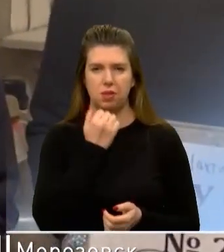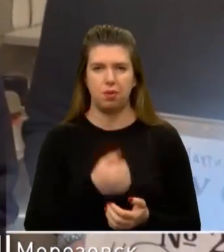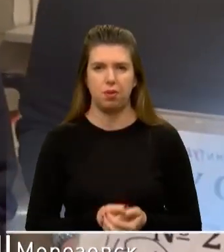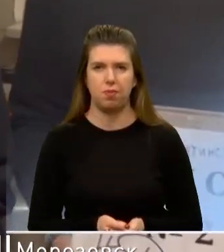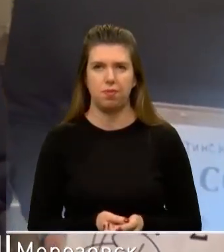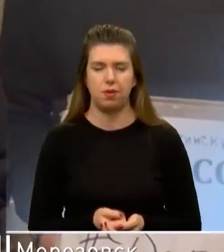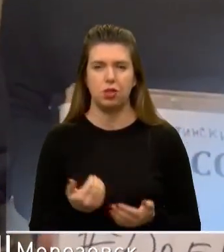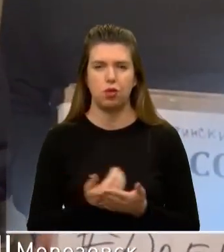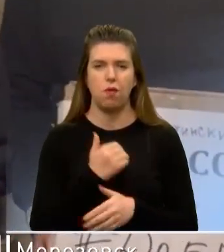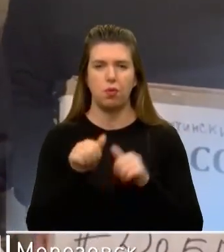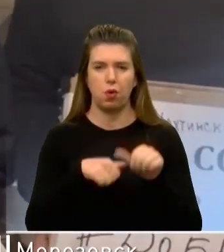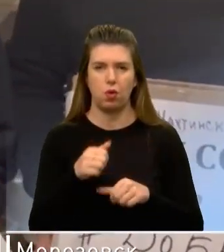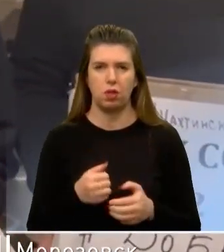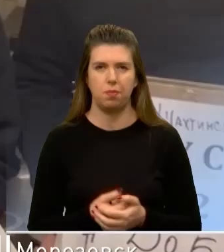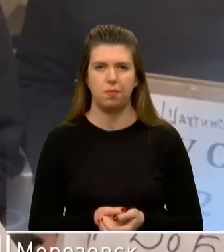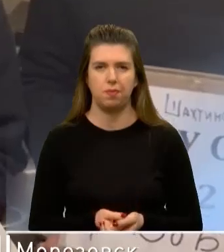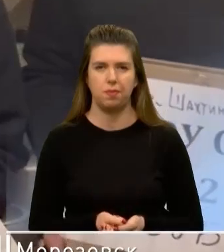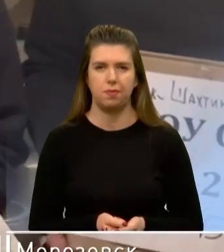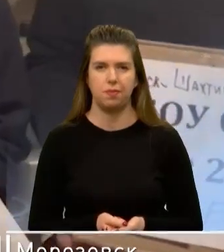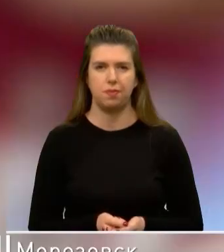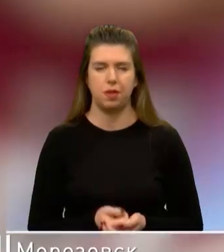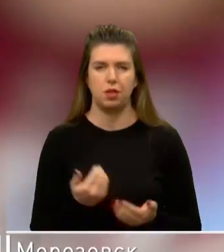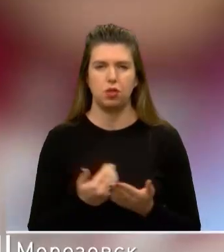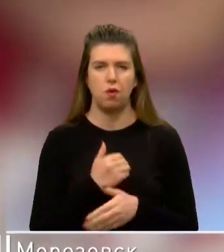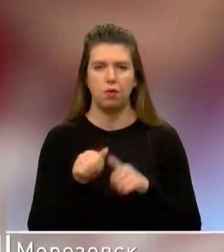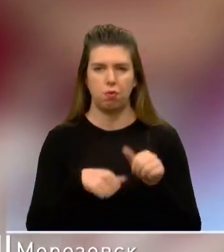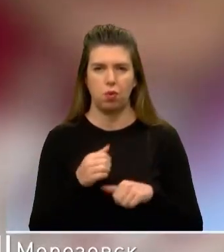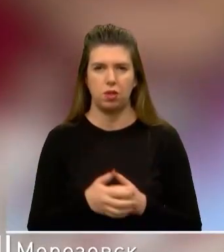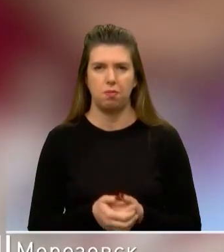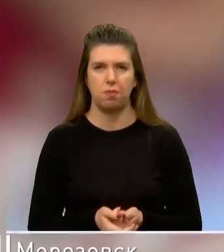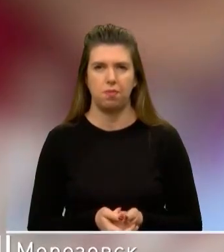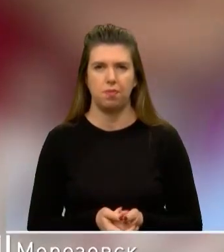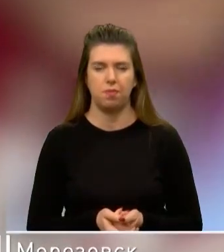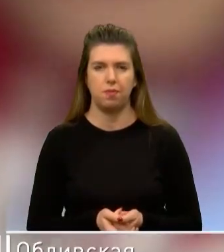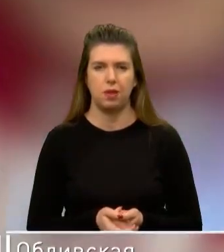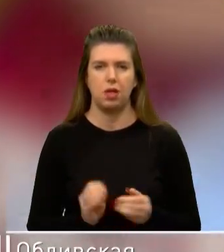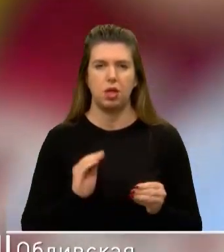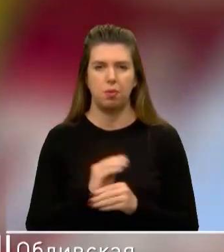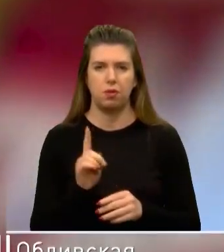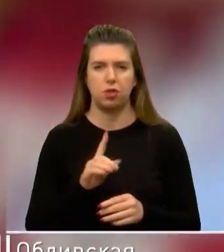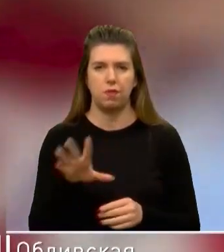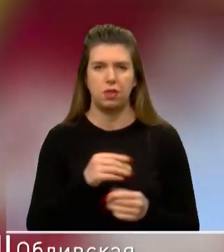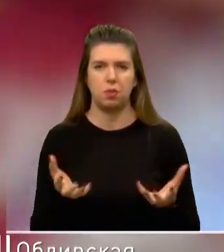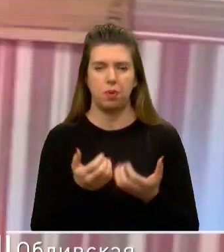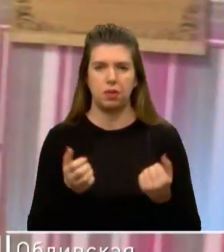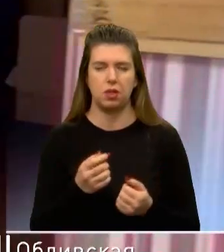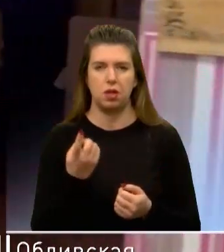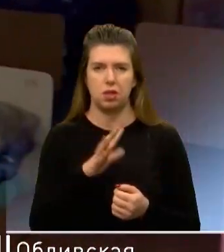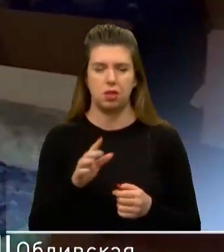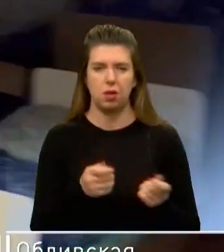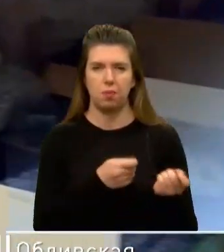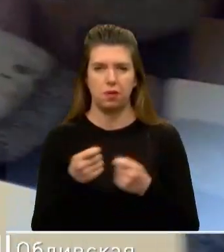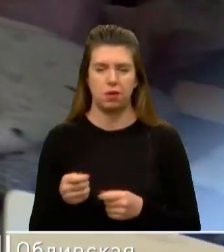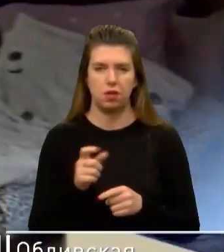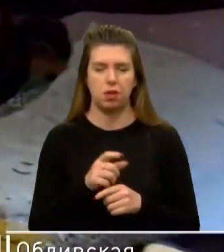Новым годом СБО с новым го С Новым годом С новым го добавлю что Донские Спасатели не раз отвозили